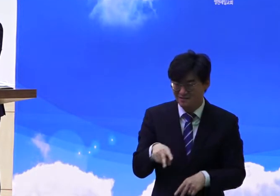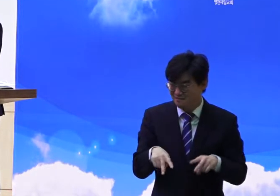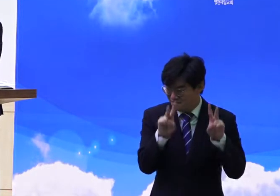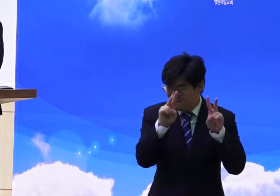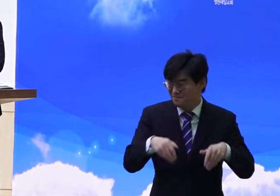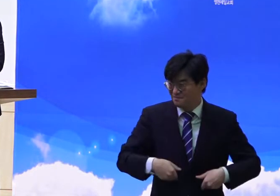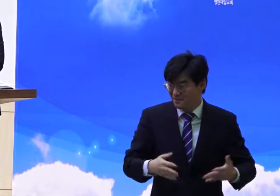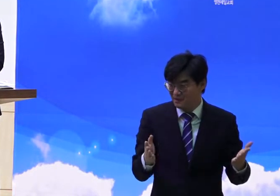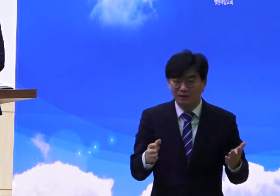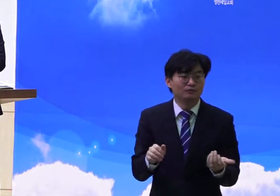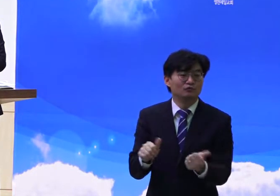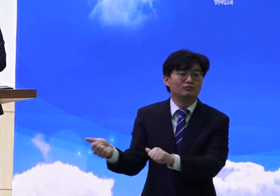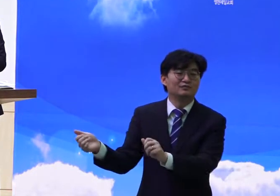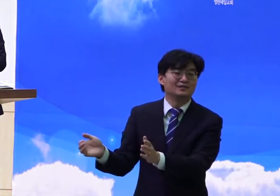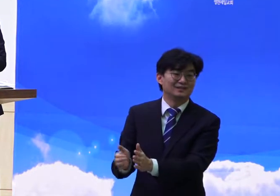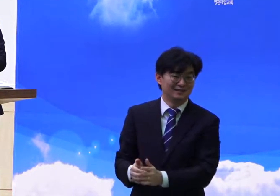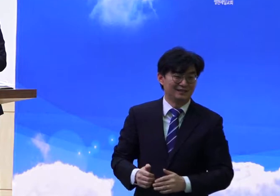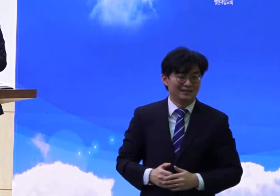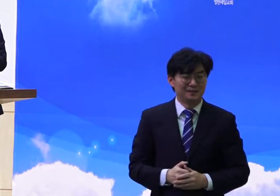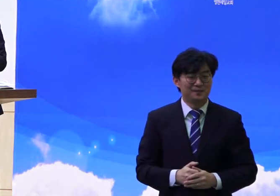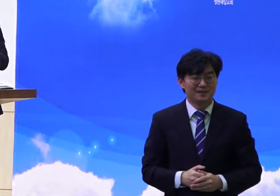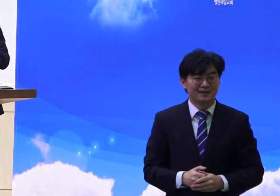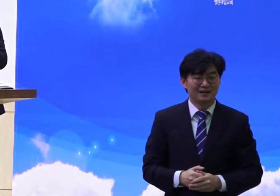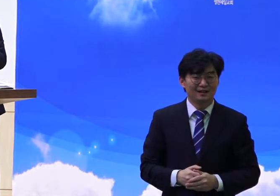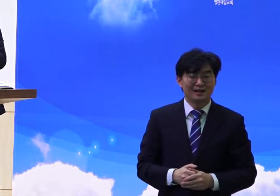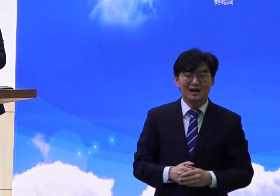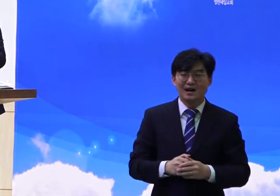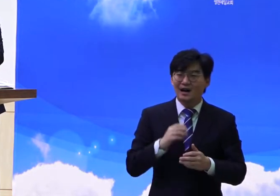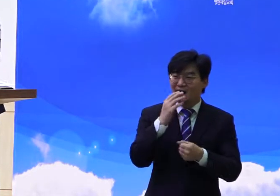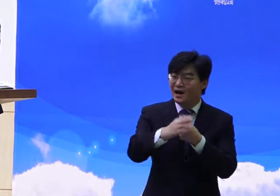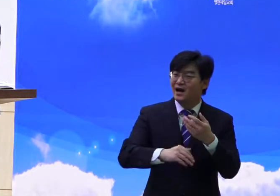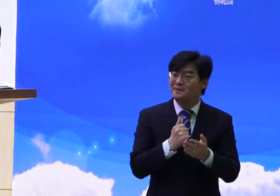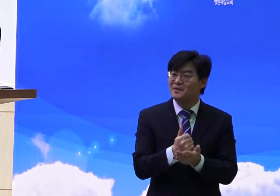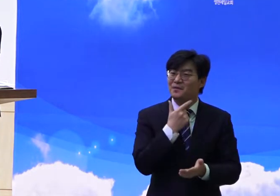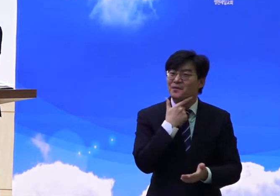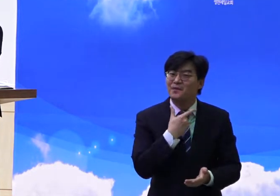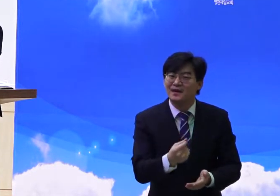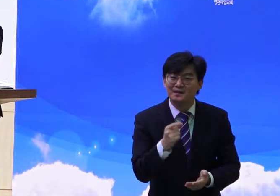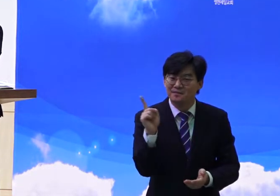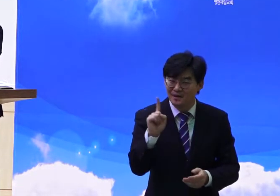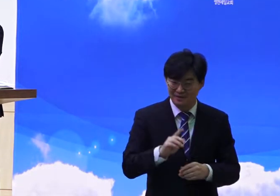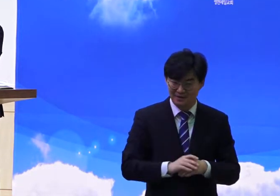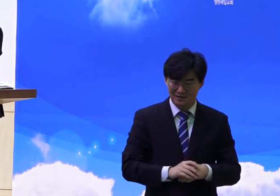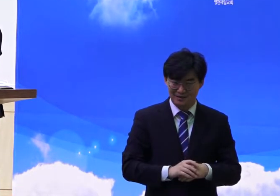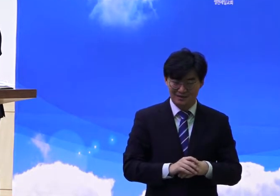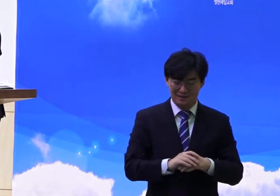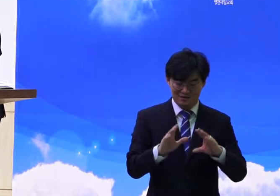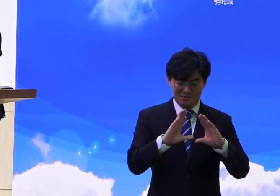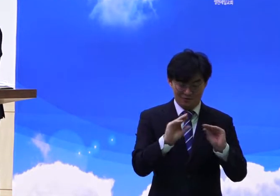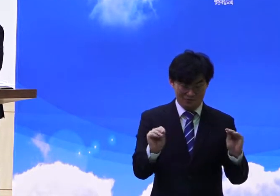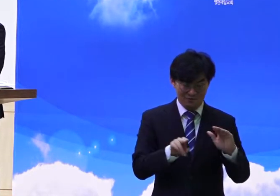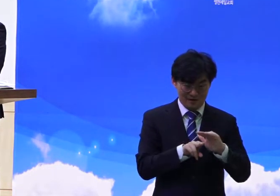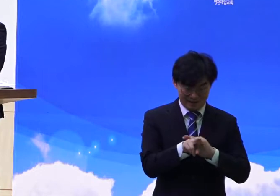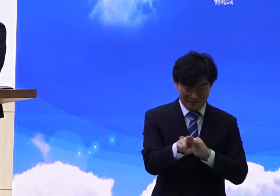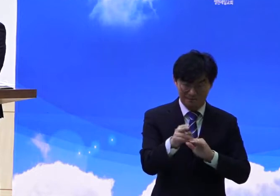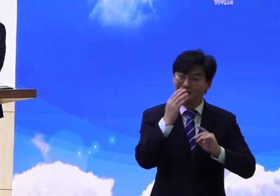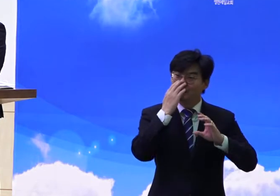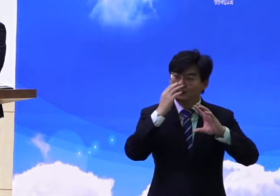하나님께서 광야 여정을 통해서 하시고 싶었던 일은 출애굽 세대가 새로운 세대가 되는 것이었습니다. 믿음의 세대가 되는